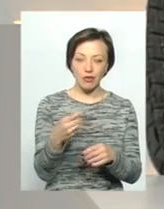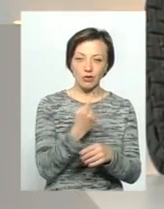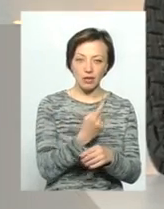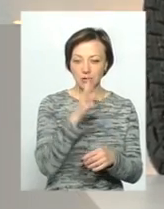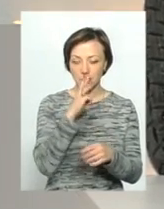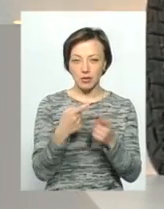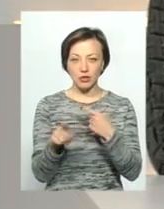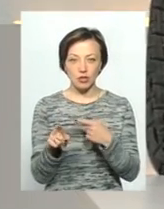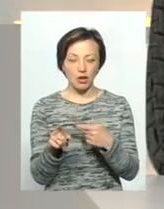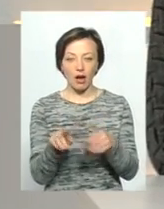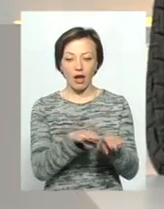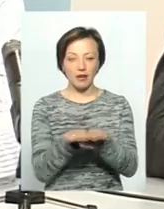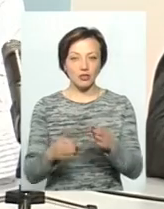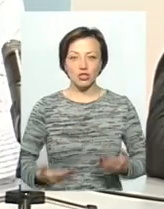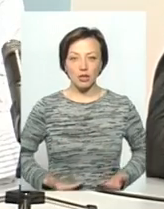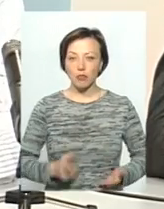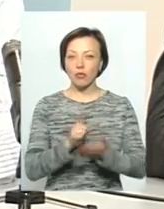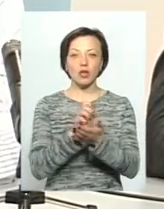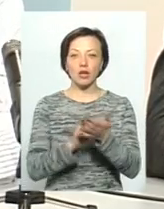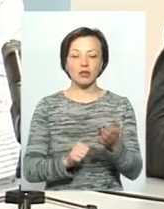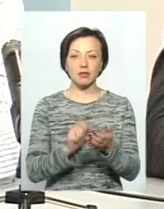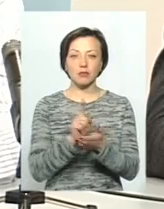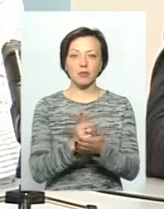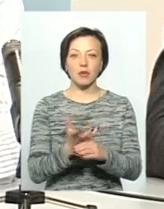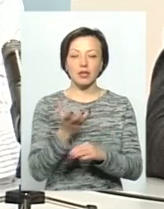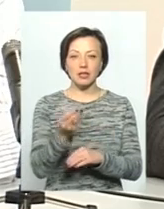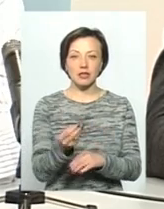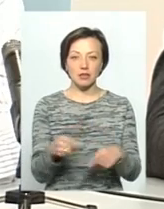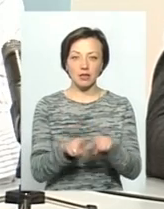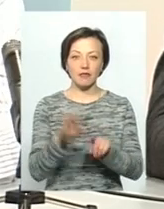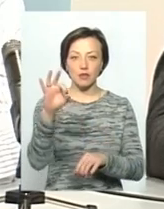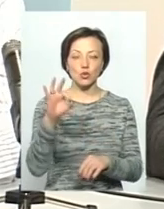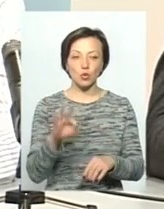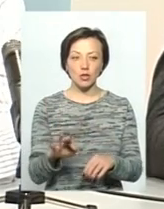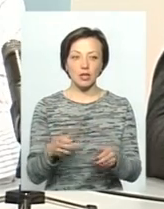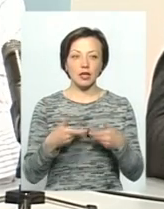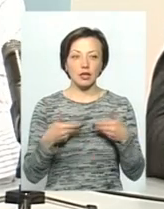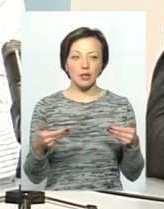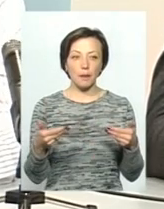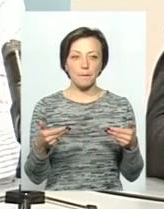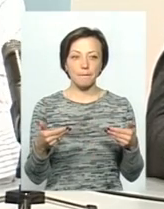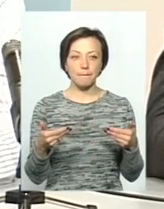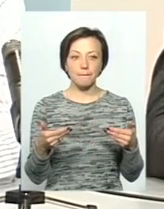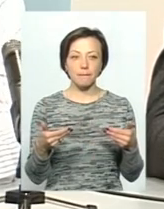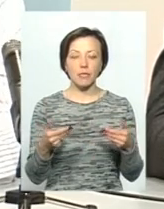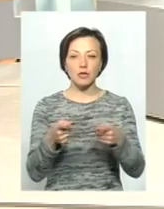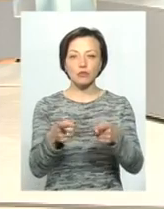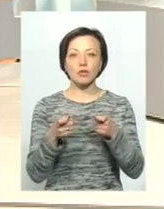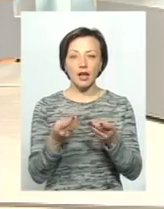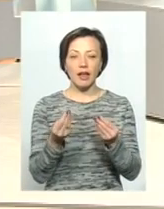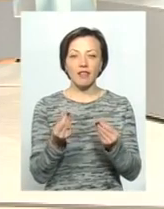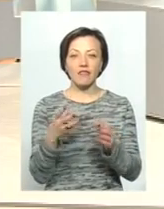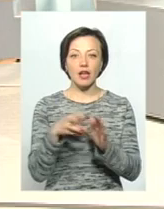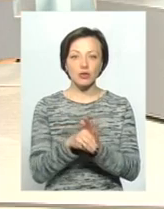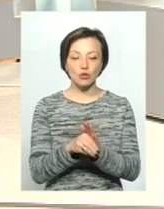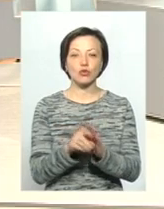а уровень життя і податки ми не маємо, стільки ж платити, такий же відсоток. Нам якісь для того, щоб залучити інвестора,